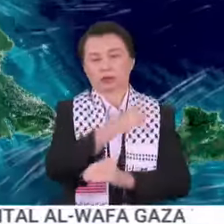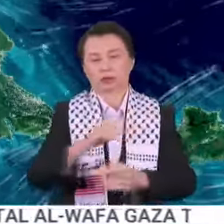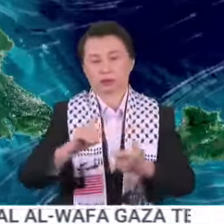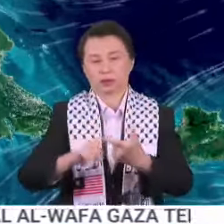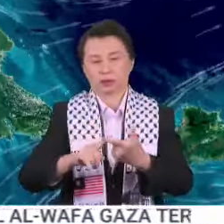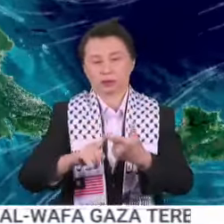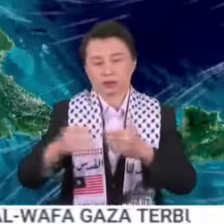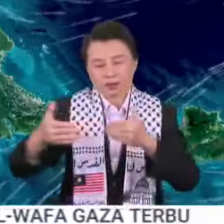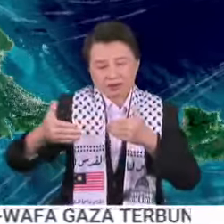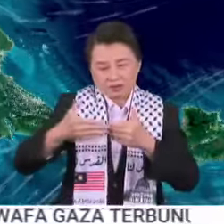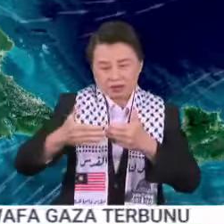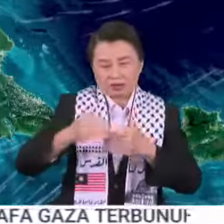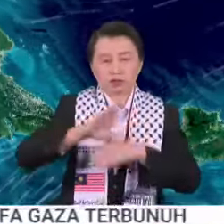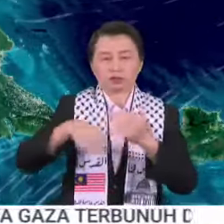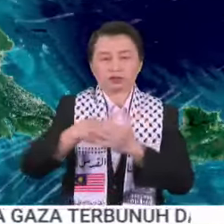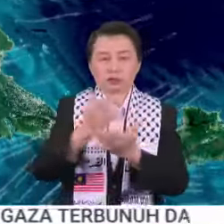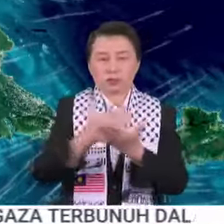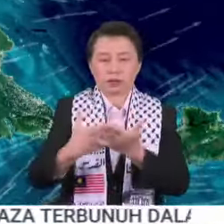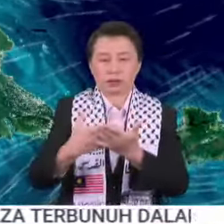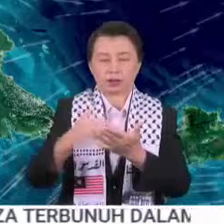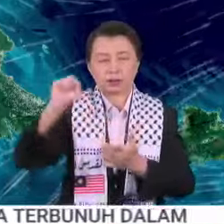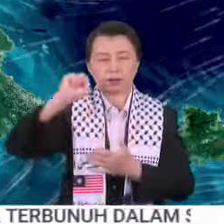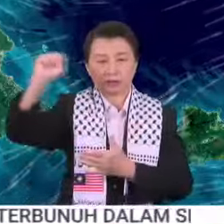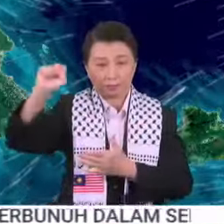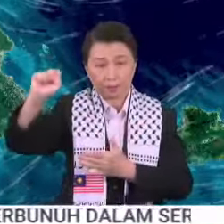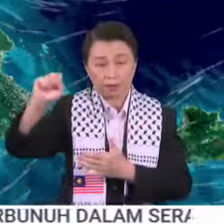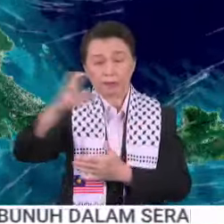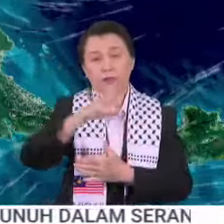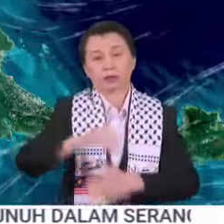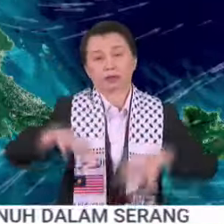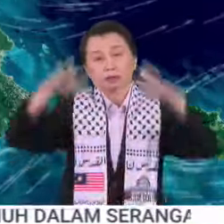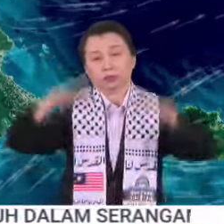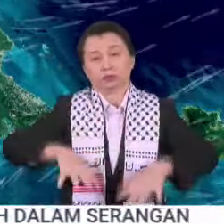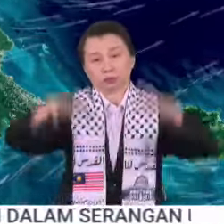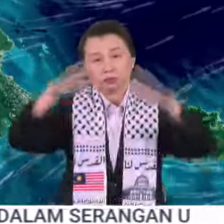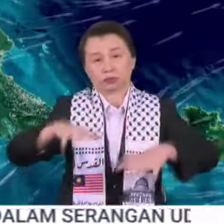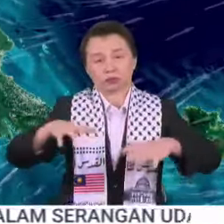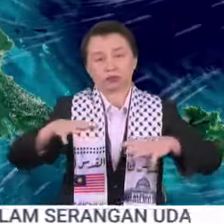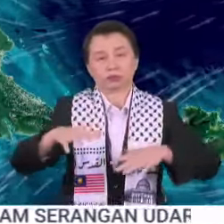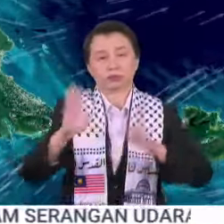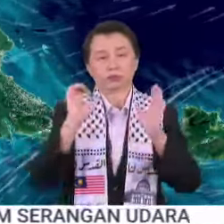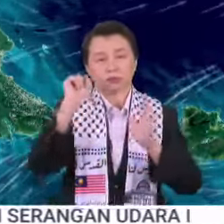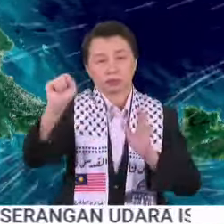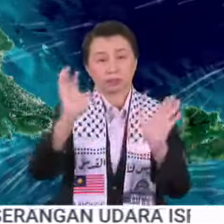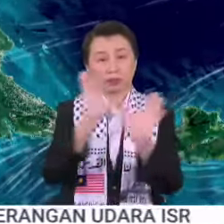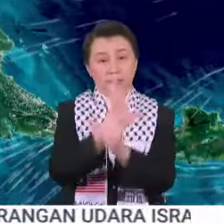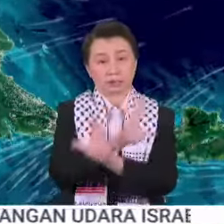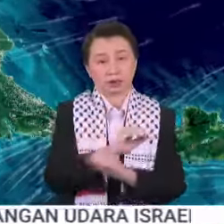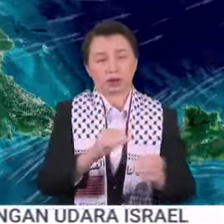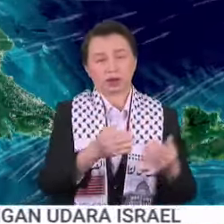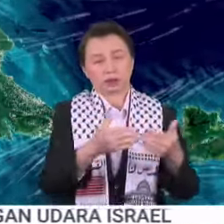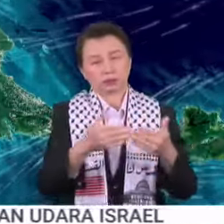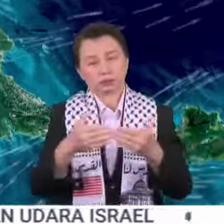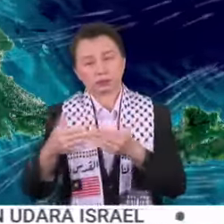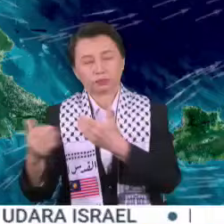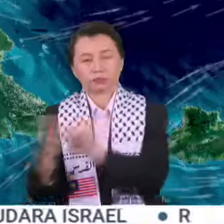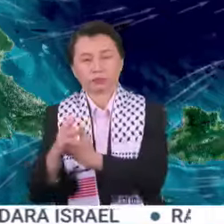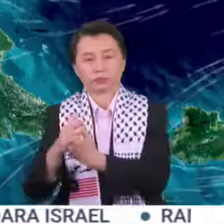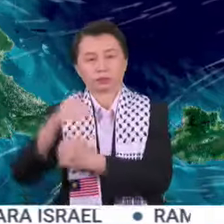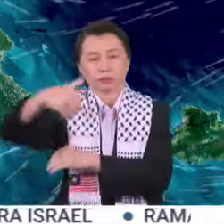di hampir ke semua bahagian di negeri Sabah. Dan hujan di Malaysia Timur ini mampu untuk berterusan sehingga